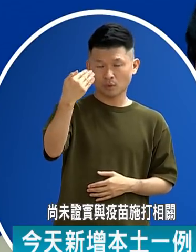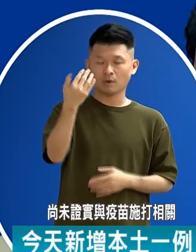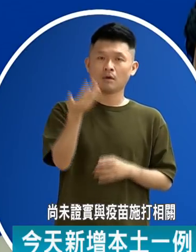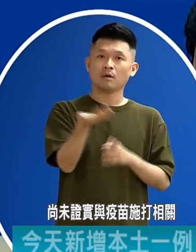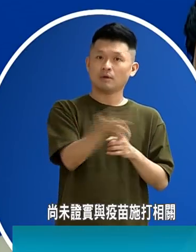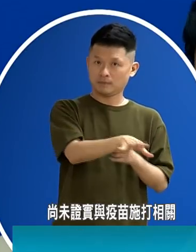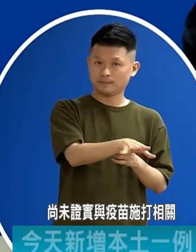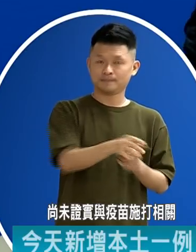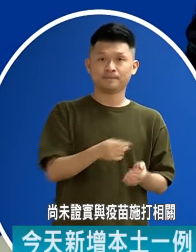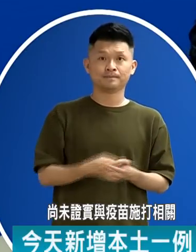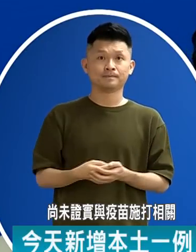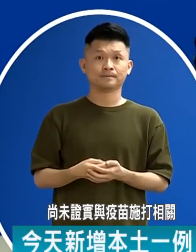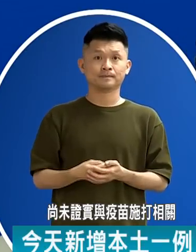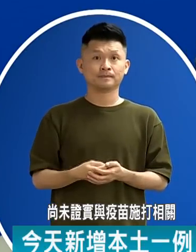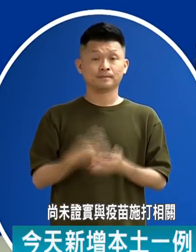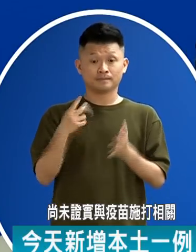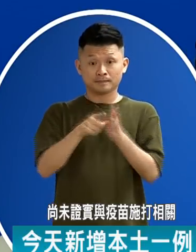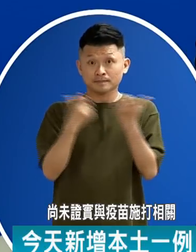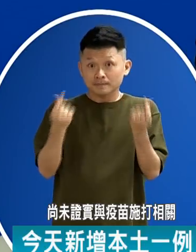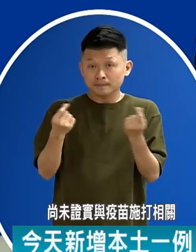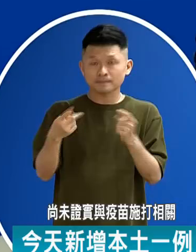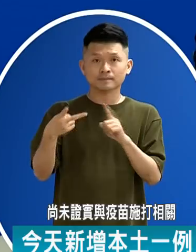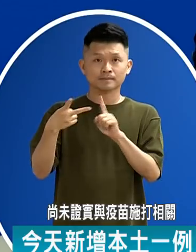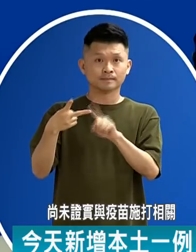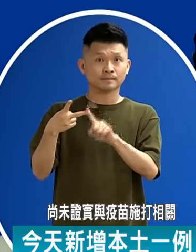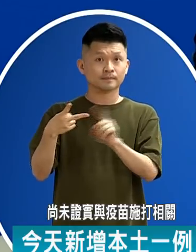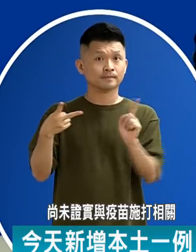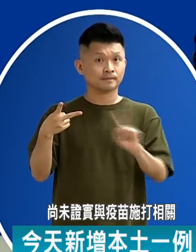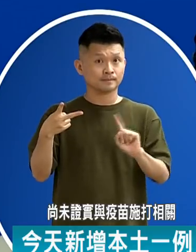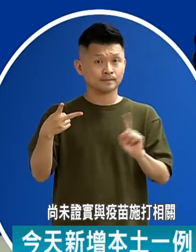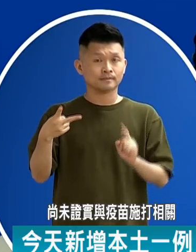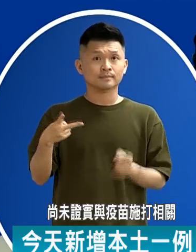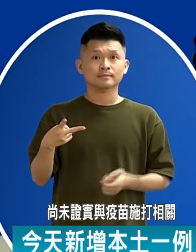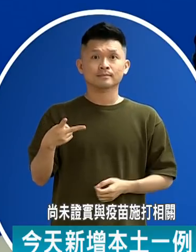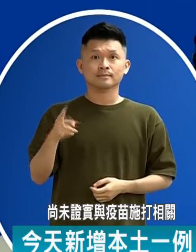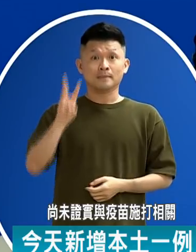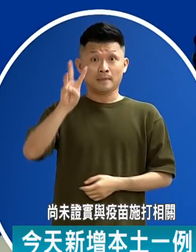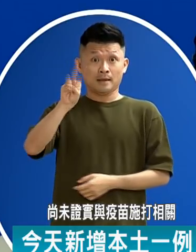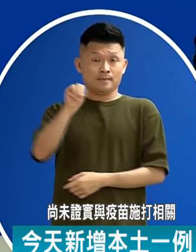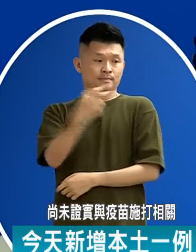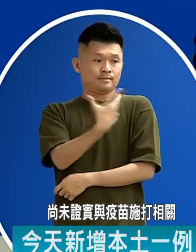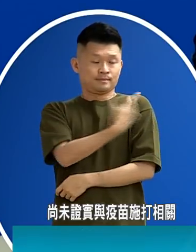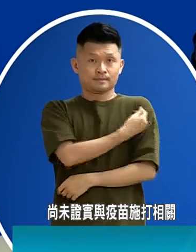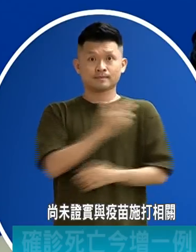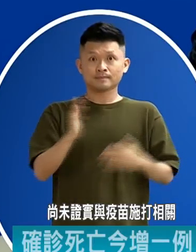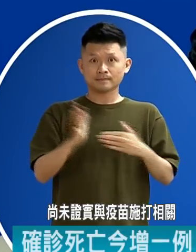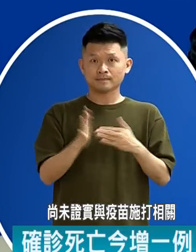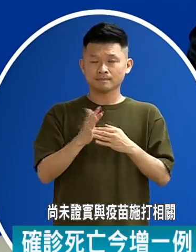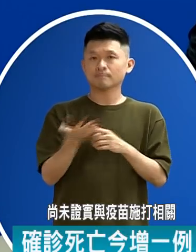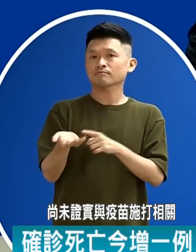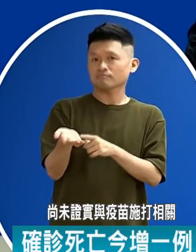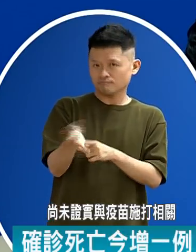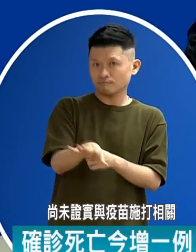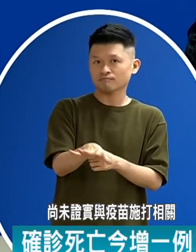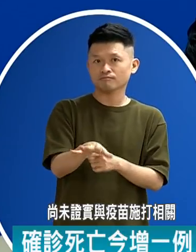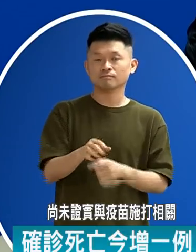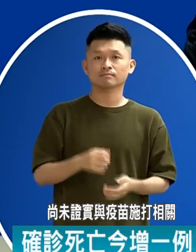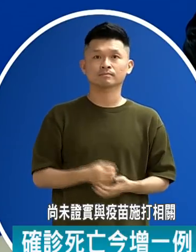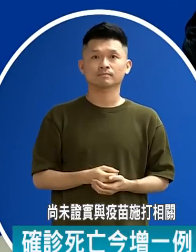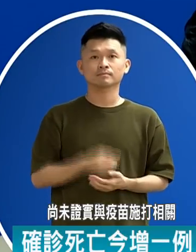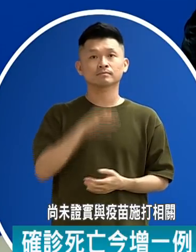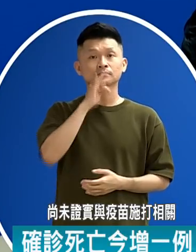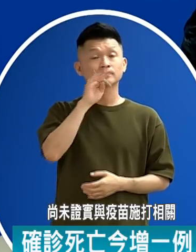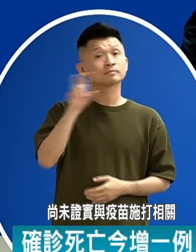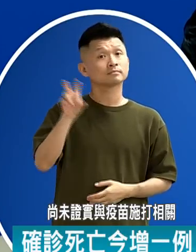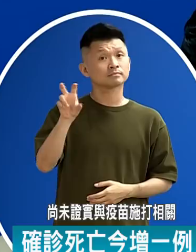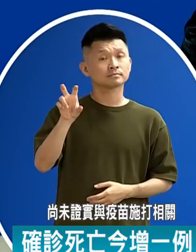生。那另外同期间有新增一例莫德纳疫苗接种后发生死亡的不良事件，年